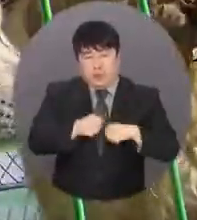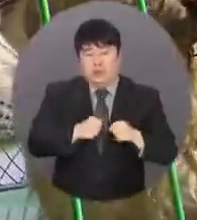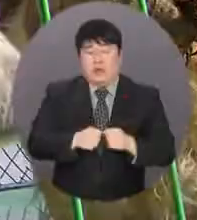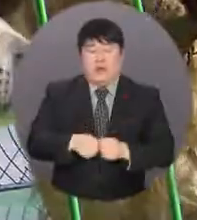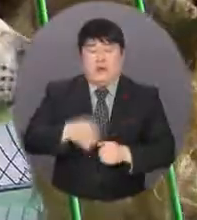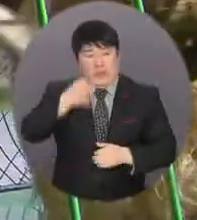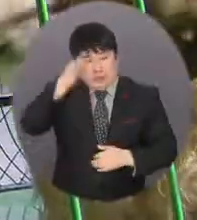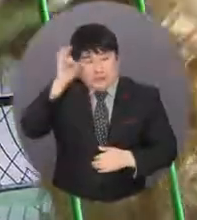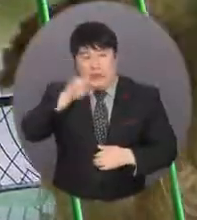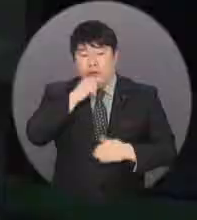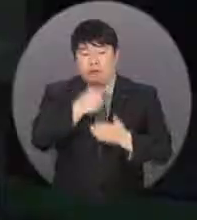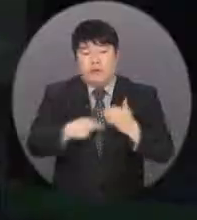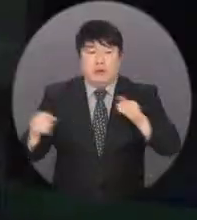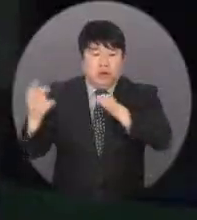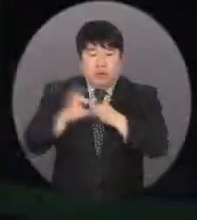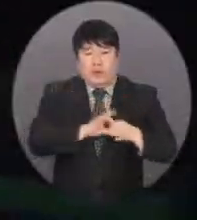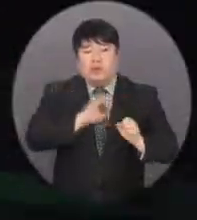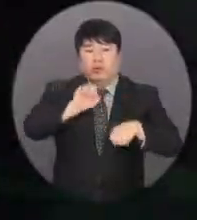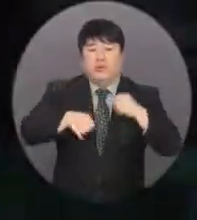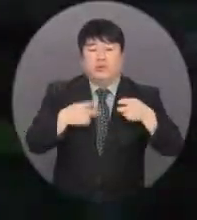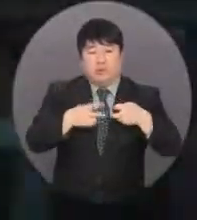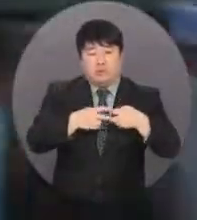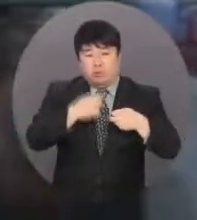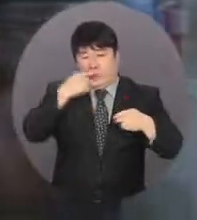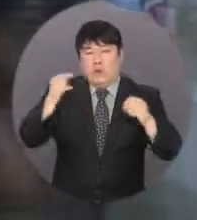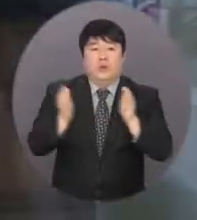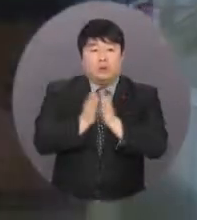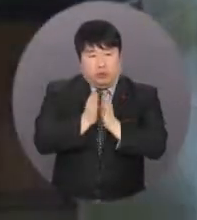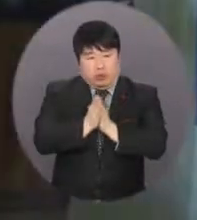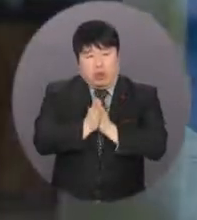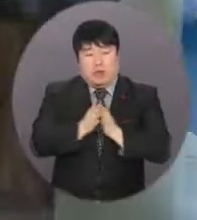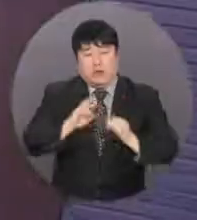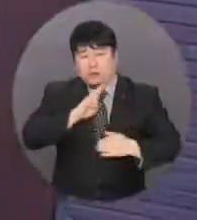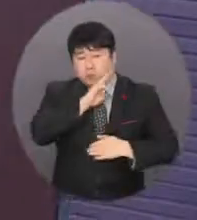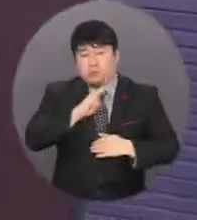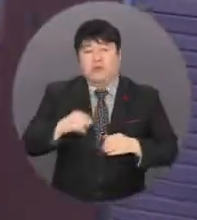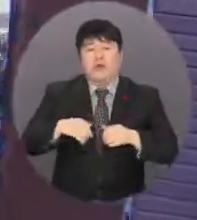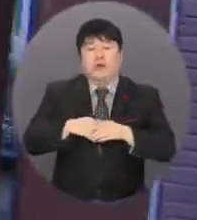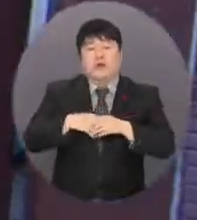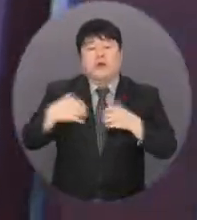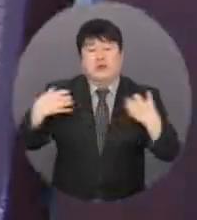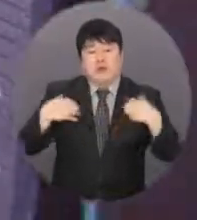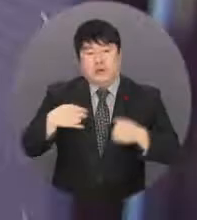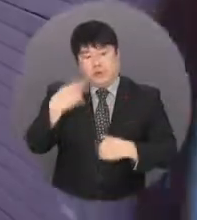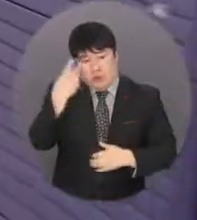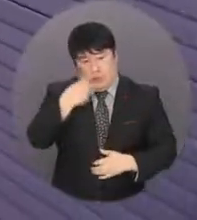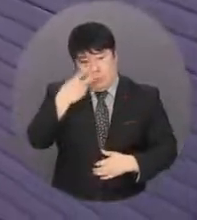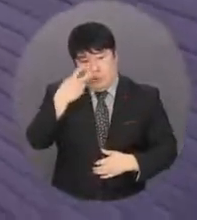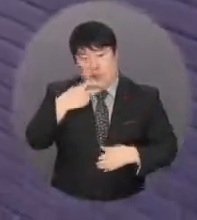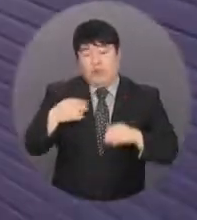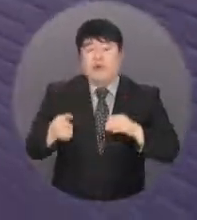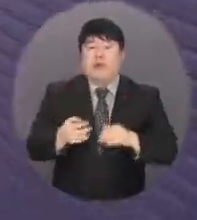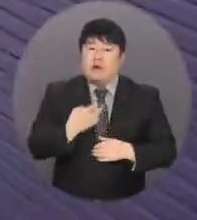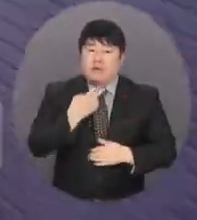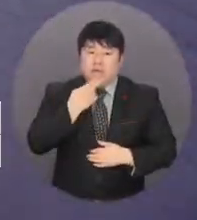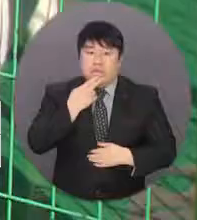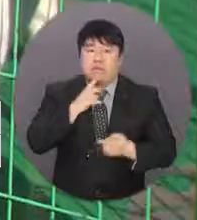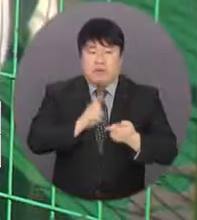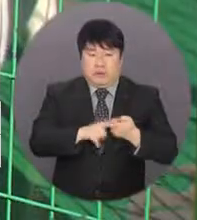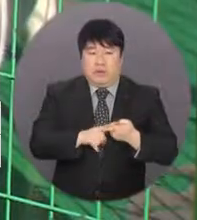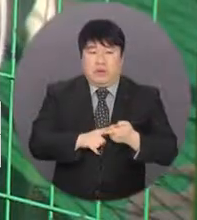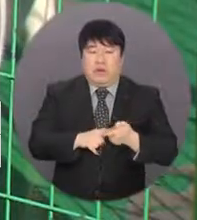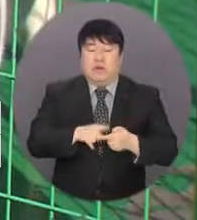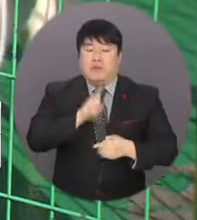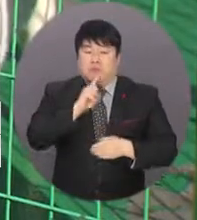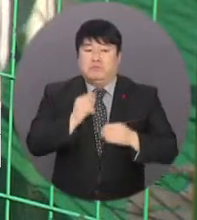끔찍한 피해가 잇따르면서 동물병원과의 유착 의혹이나 당국의 관리 공백이 공론의 도마에 오르는 상황.